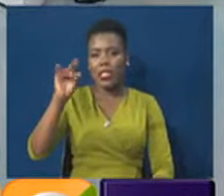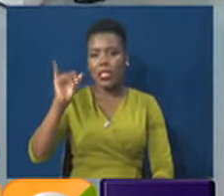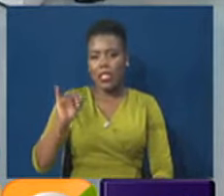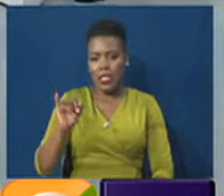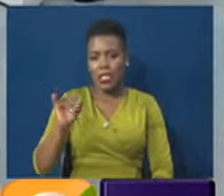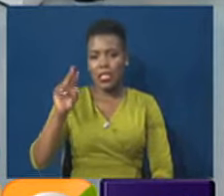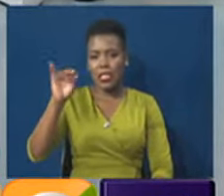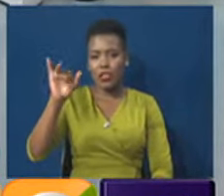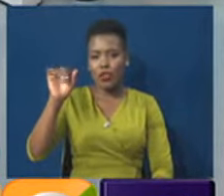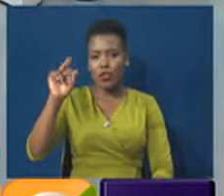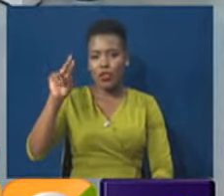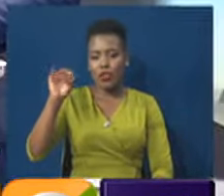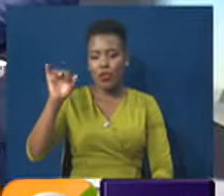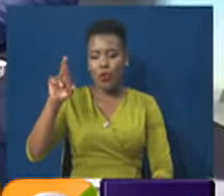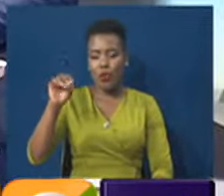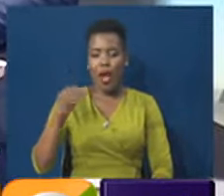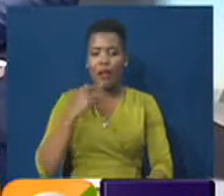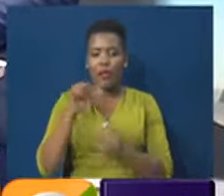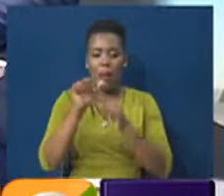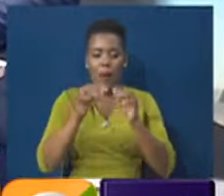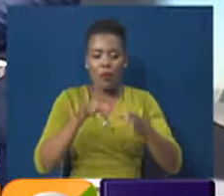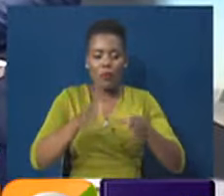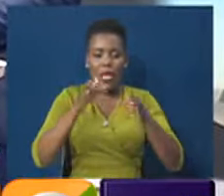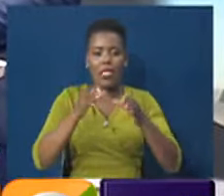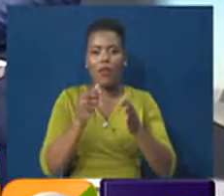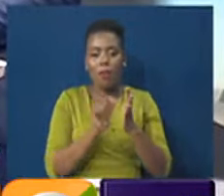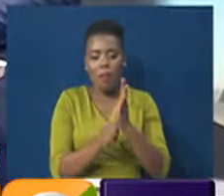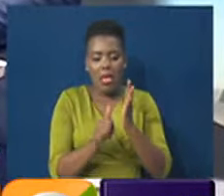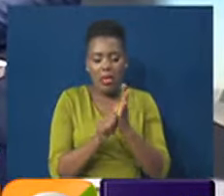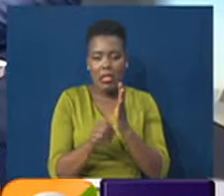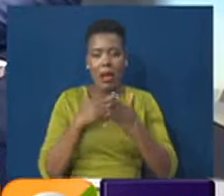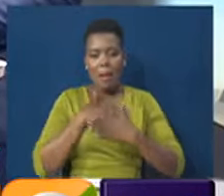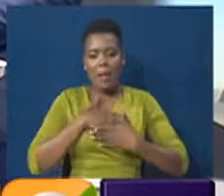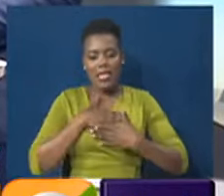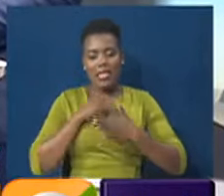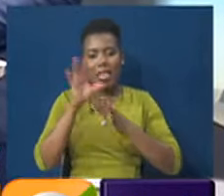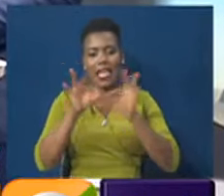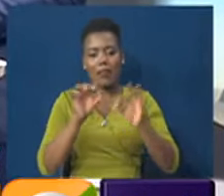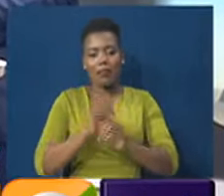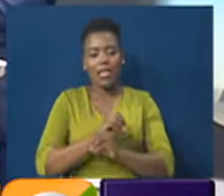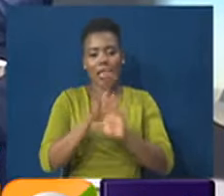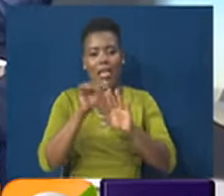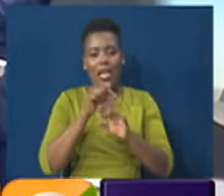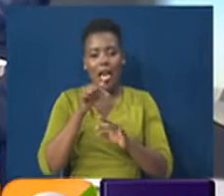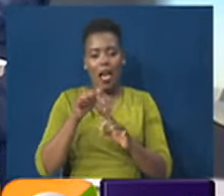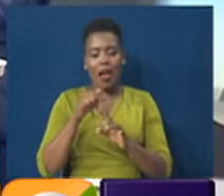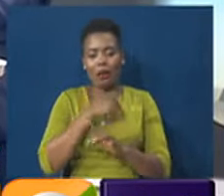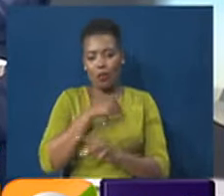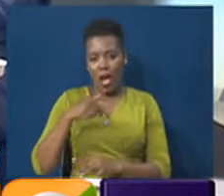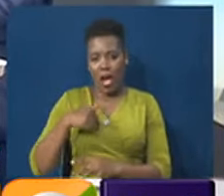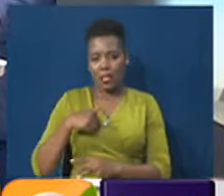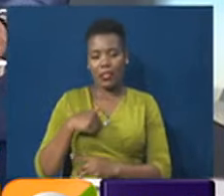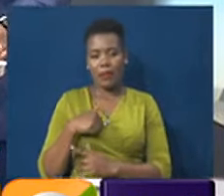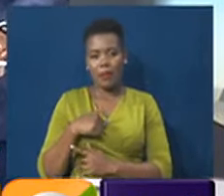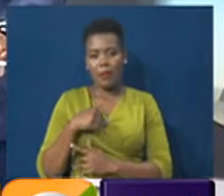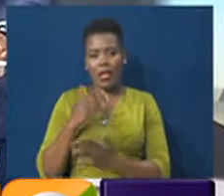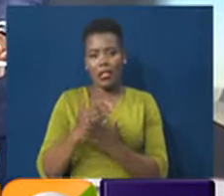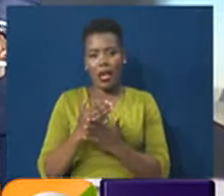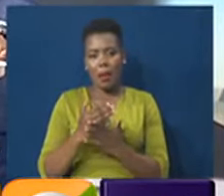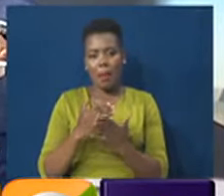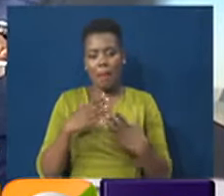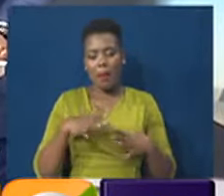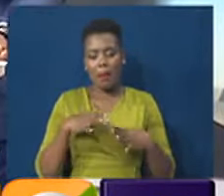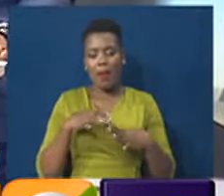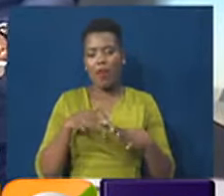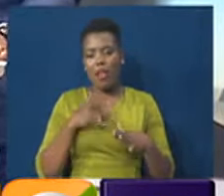yanatarajiwa kuvunwa iwe ni ya mahindi. Tupe taswira kamili ya Trans Nzoia kwa sababu kuna wengine wanafisi kwamba baada ya kupata